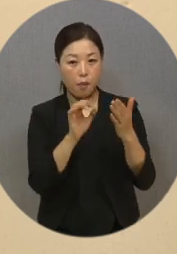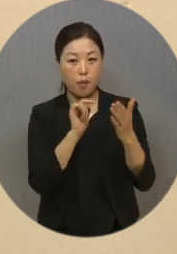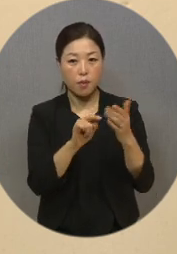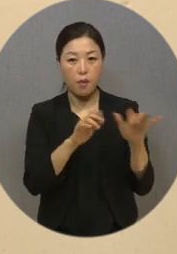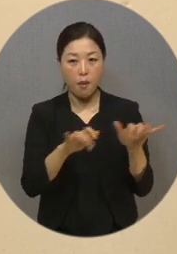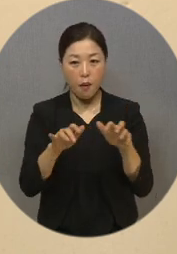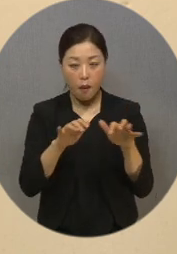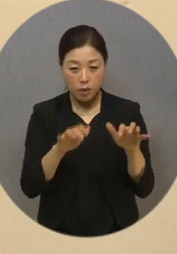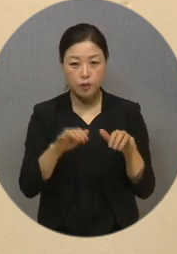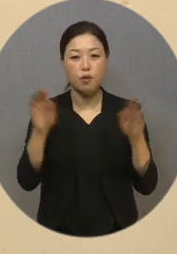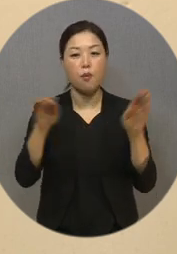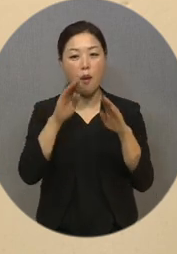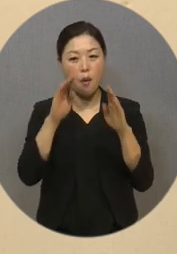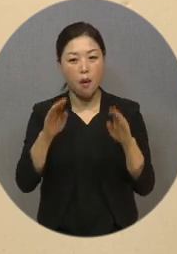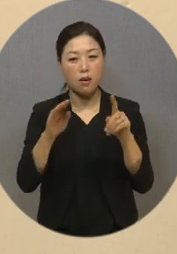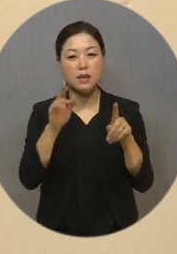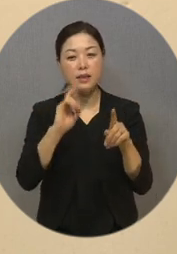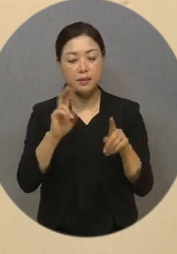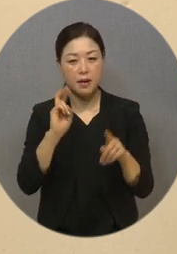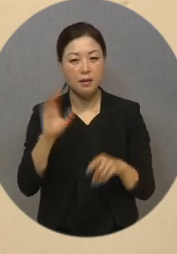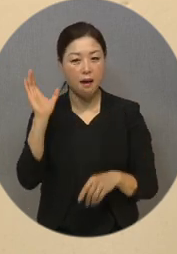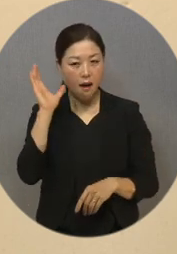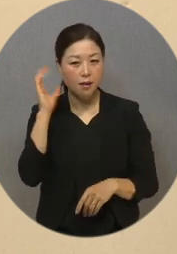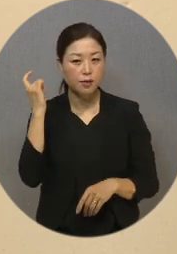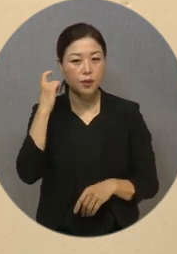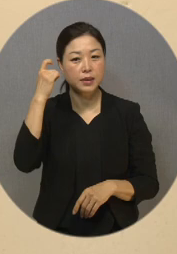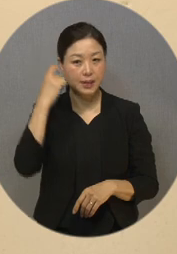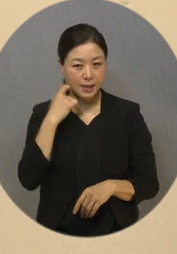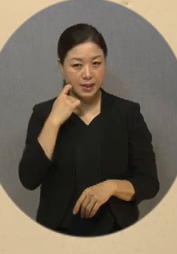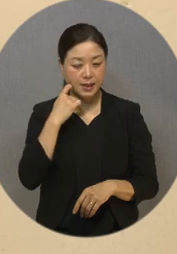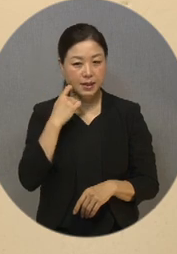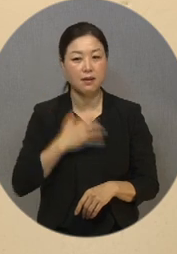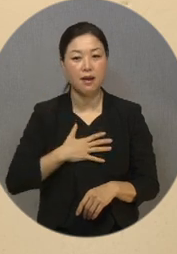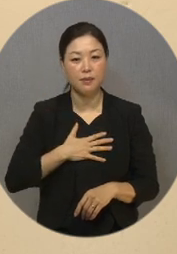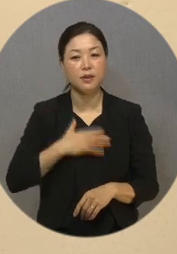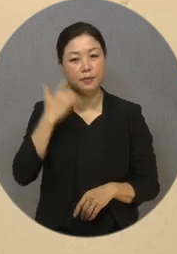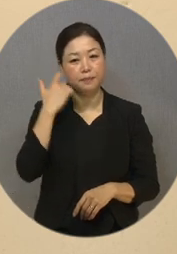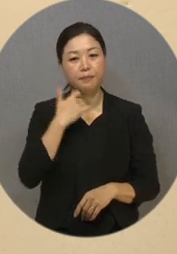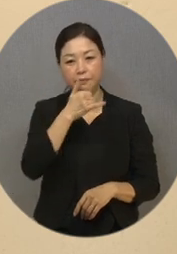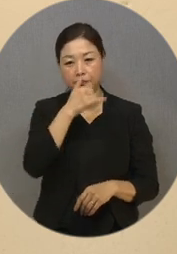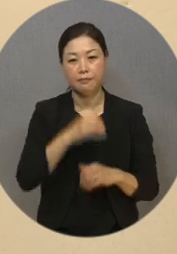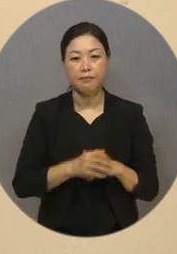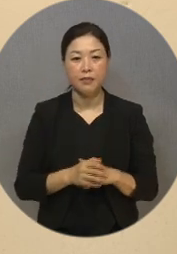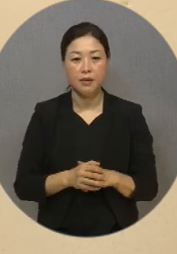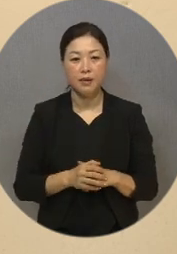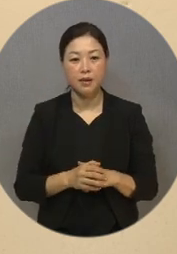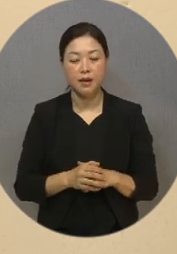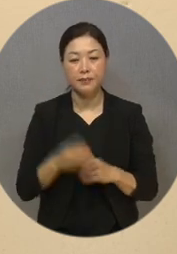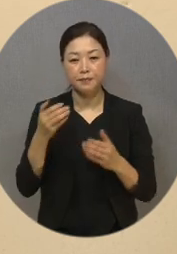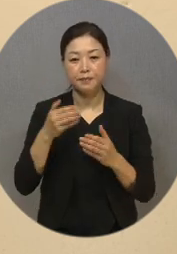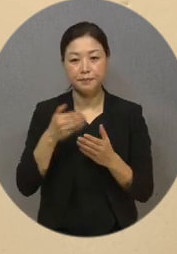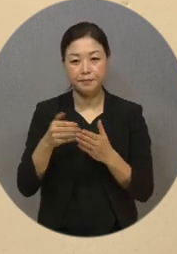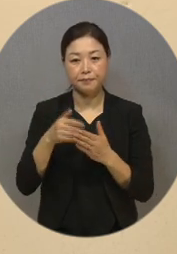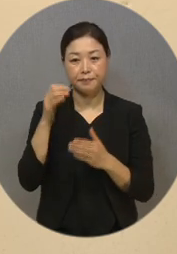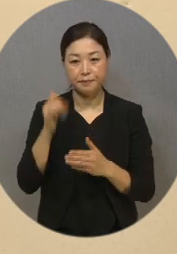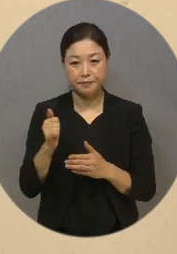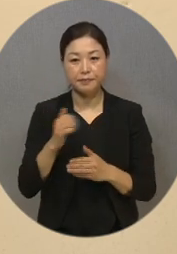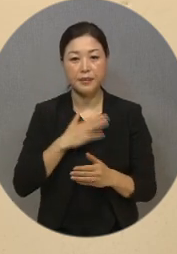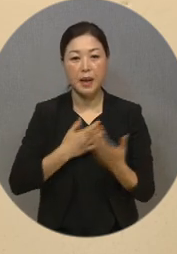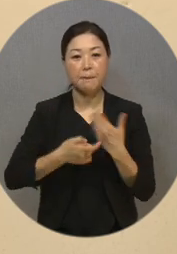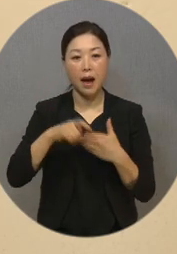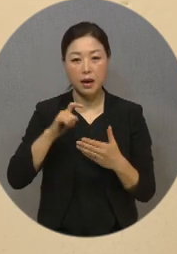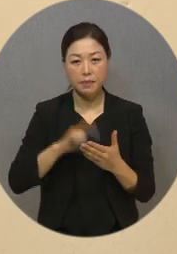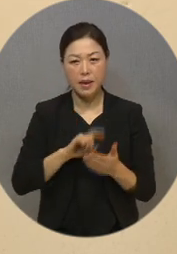보고 느끼는 것과 같다는 생각을 떠오르게 합니다. 작가는 오늘도 내 안에 수많은 감정을 마음의